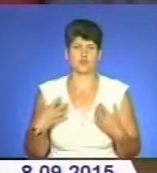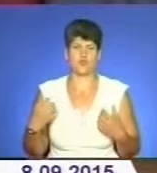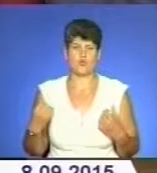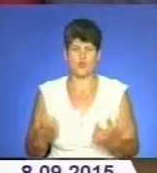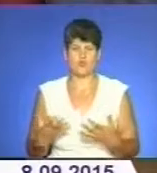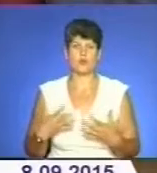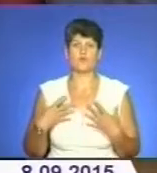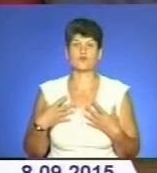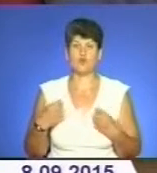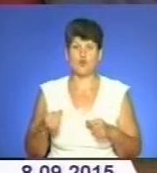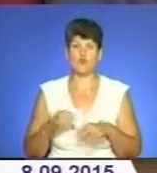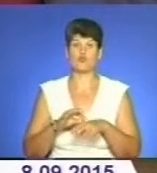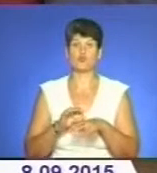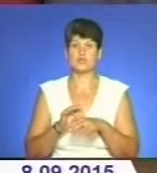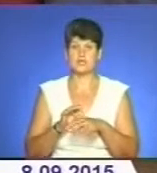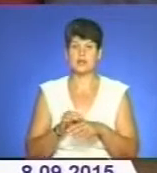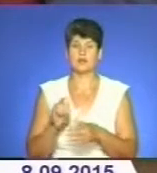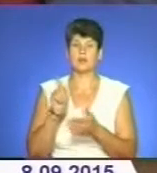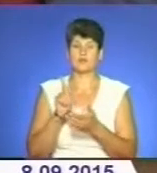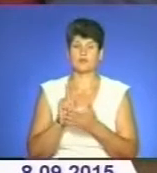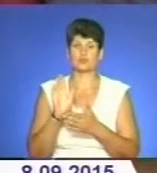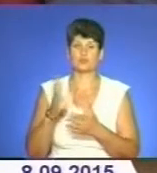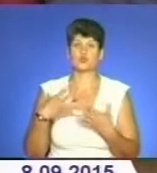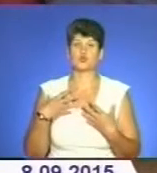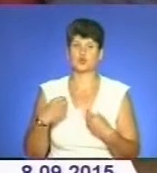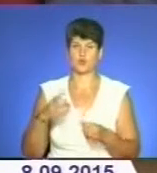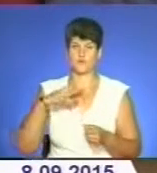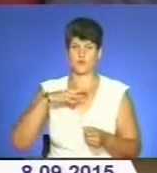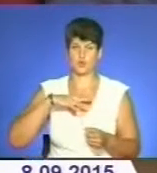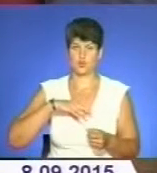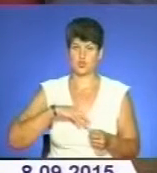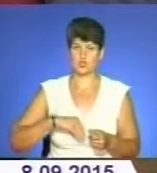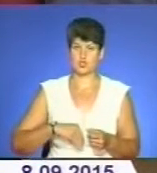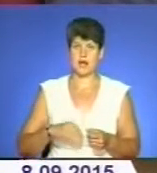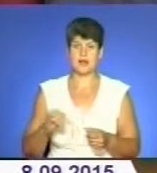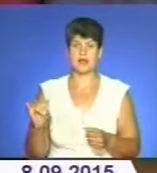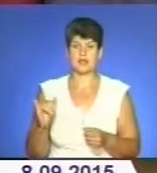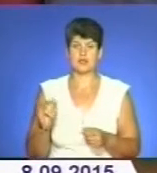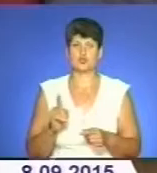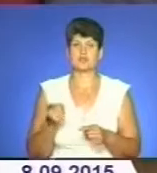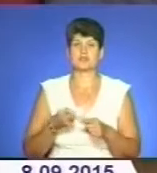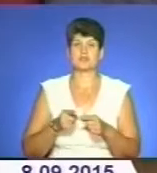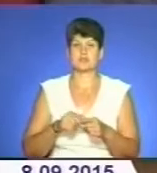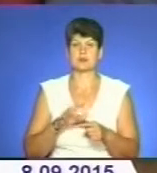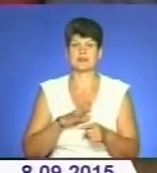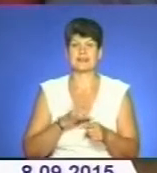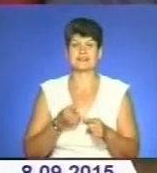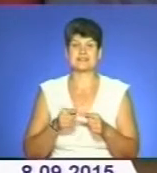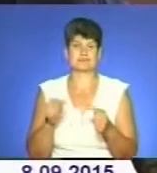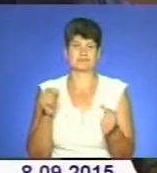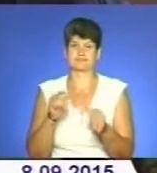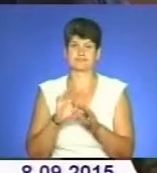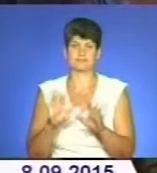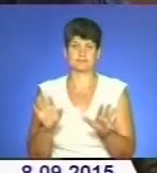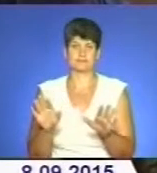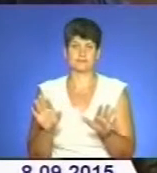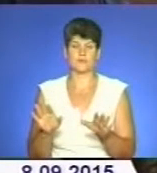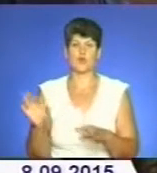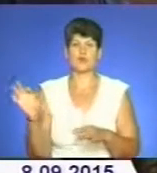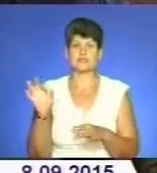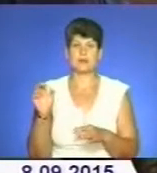здоровому тілі повинна бути вже здорова душа, а для того, щоб була здорова душа, то розумієте, що ці речі не сумісні. Олександр